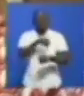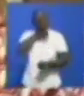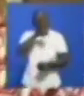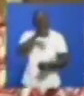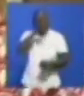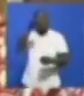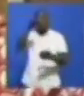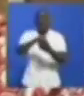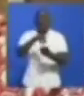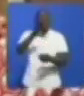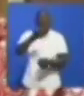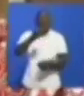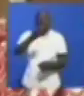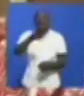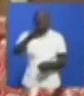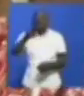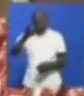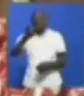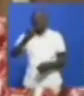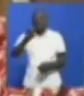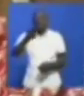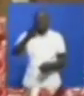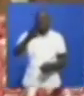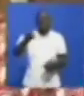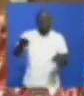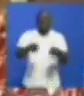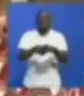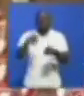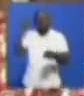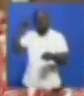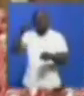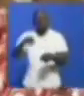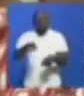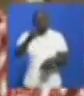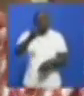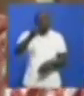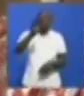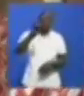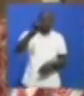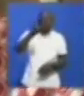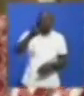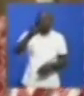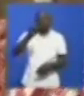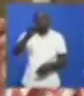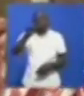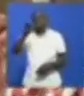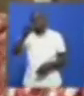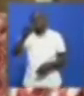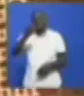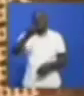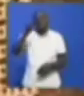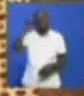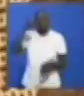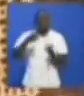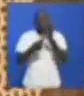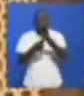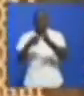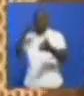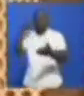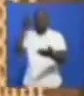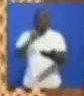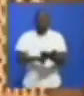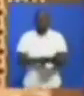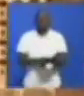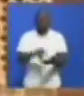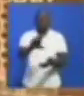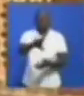les carrières, dans les cuirasses, comme souvent à Fusana, à Houndé ou à Kawa, elles ont montré leur preuve. On trouve dans